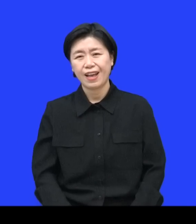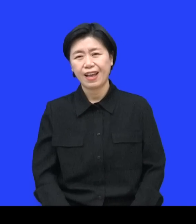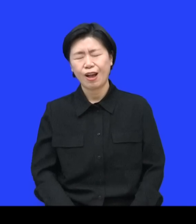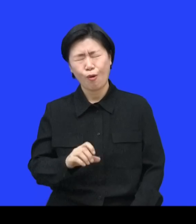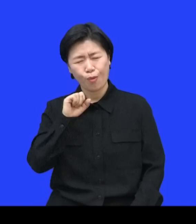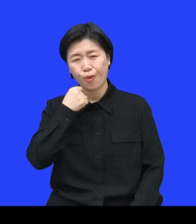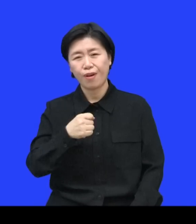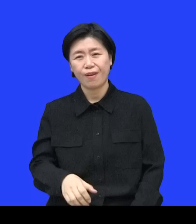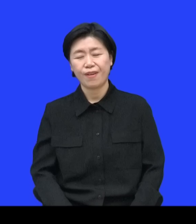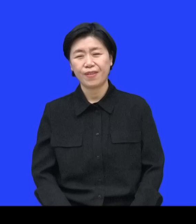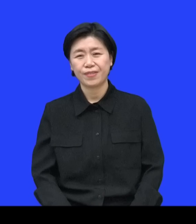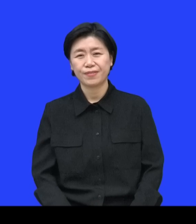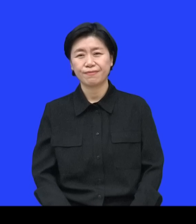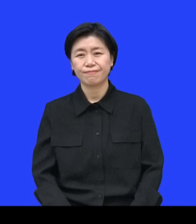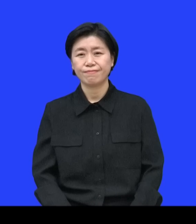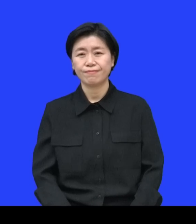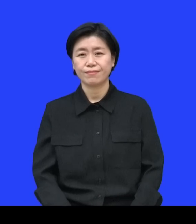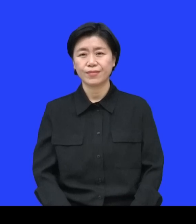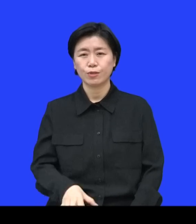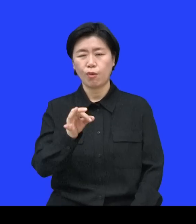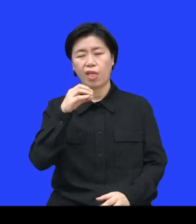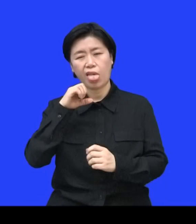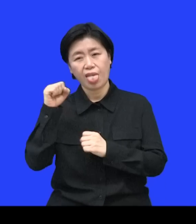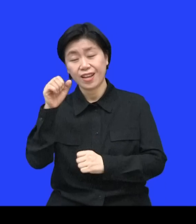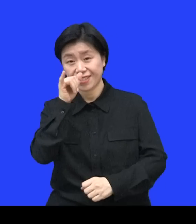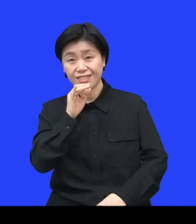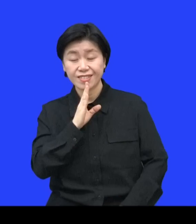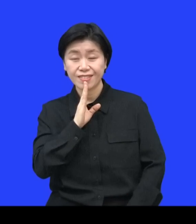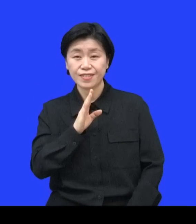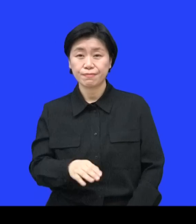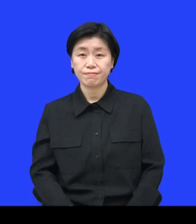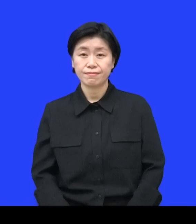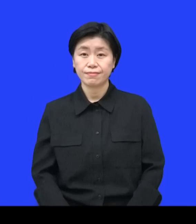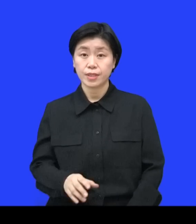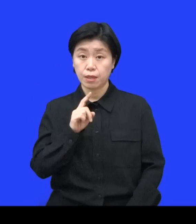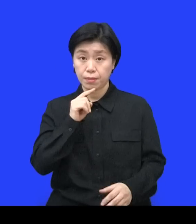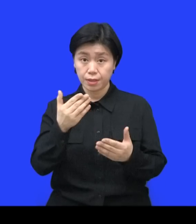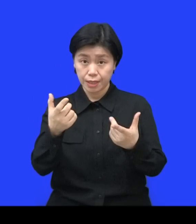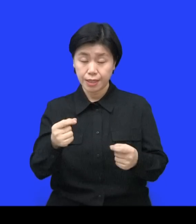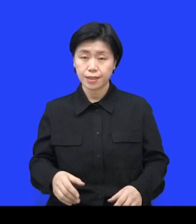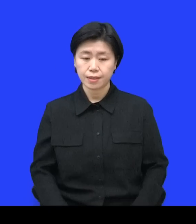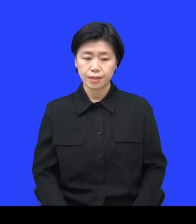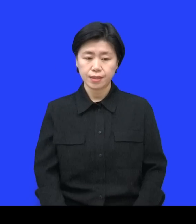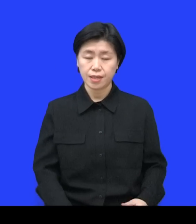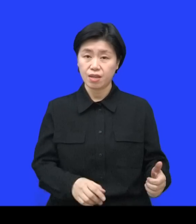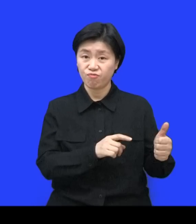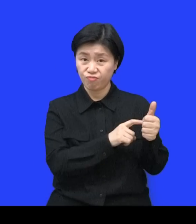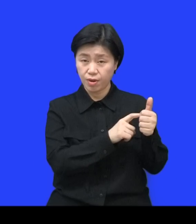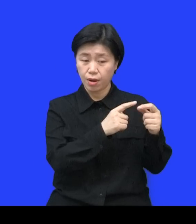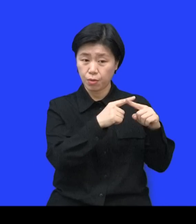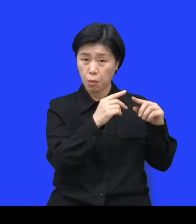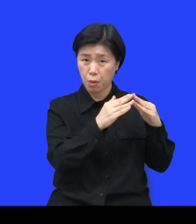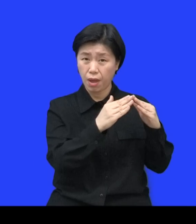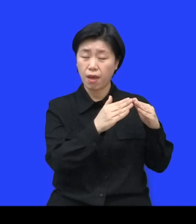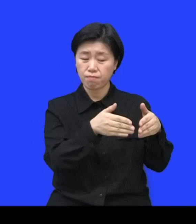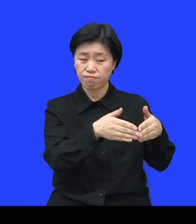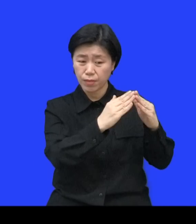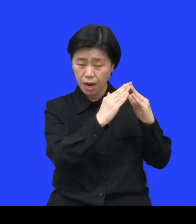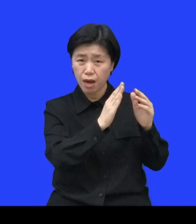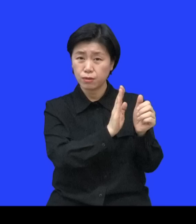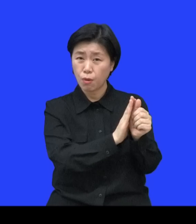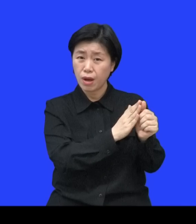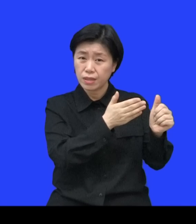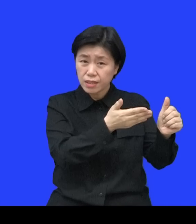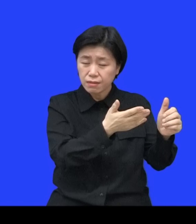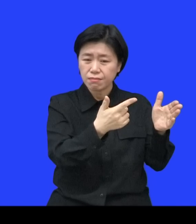너무 어렵죠. 제가 말씀드렸다시피 뭐 친척 개척교회 하시는 거 도와드리다 보면서 그